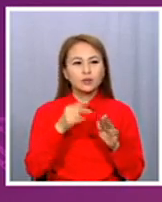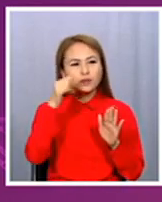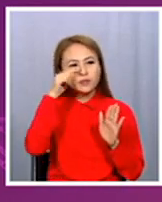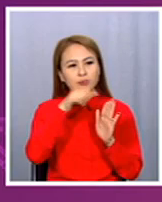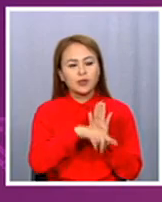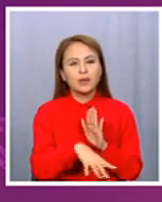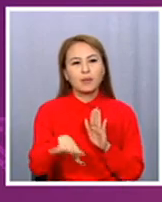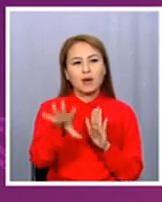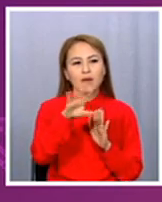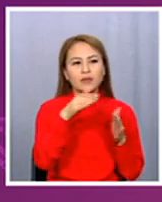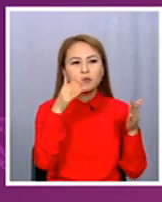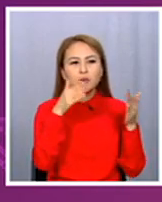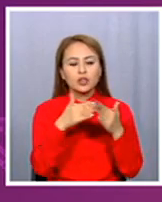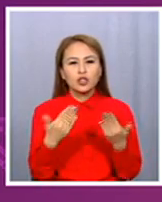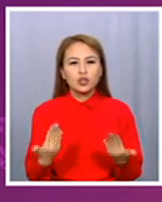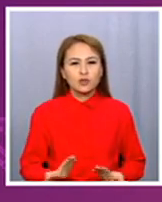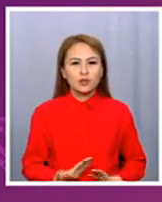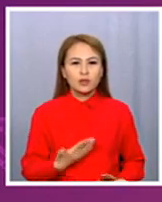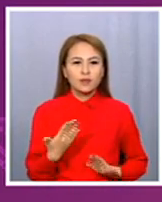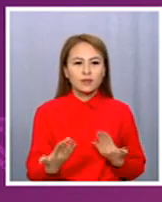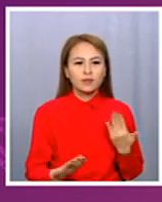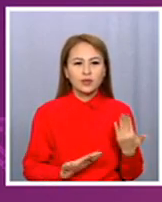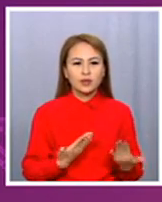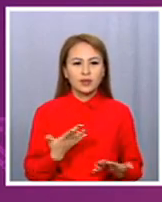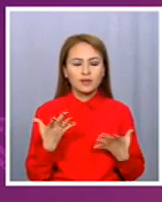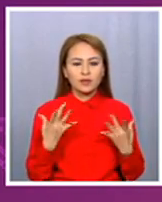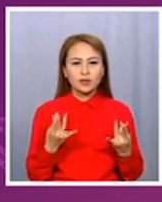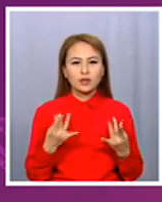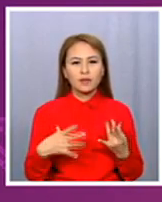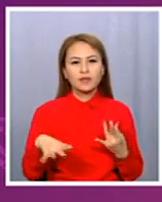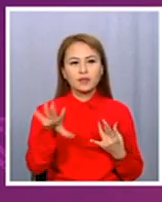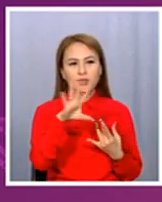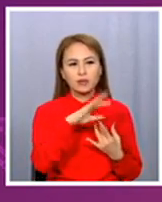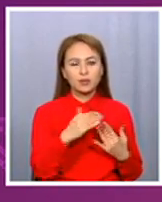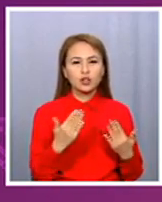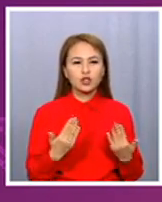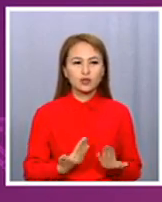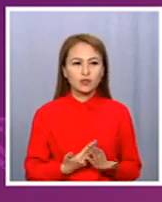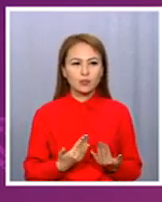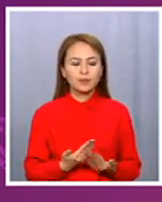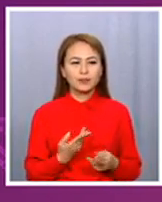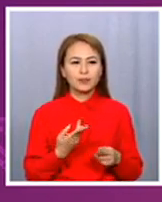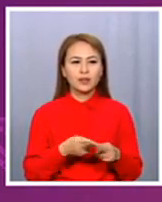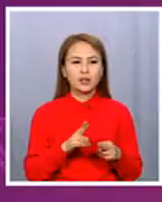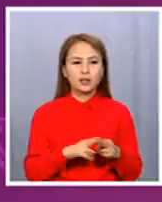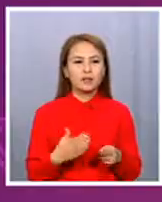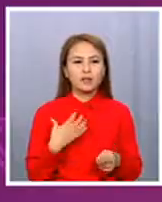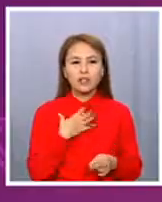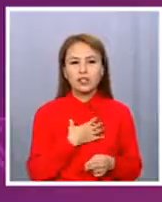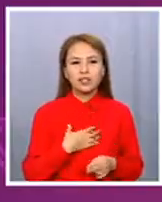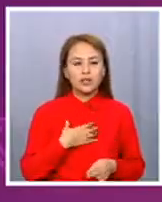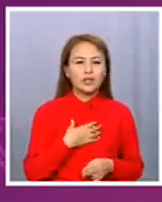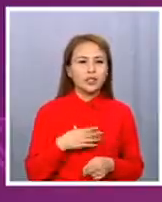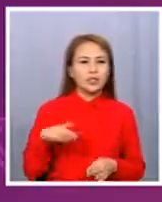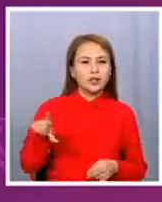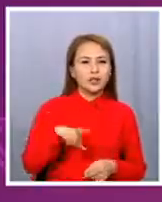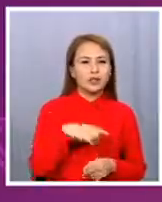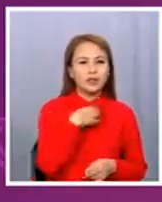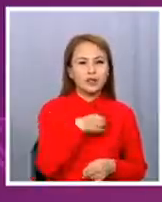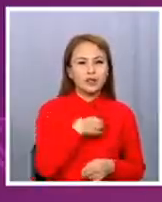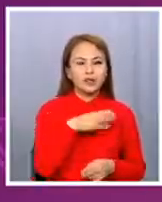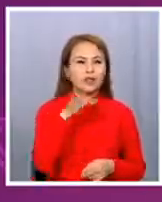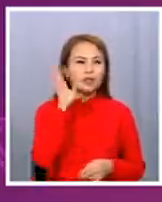повсюду и дарят живительную влагу всему живому. Они являются важнейшим источником пресной